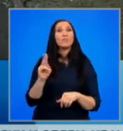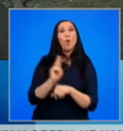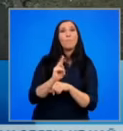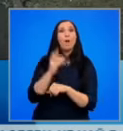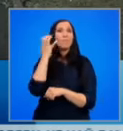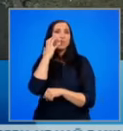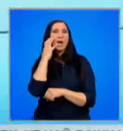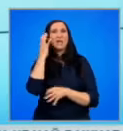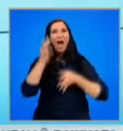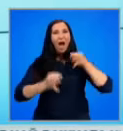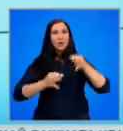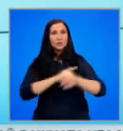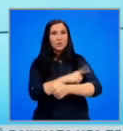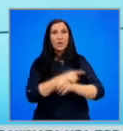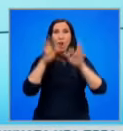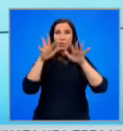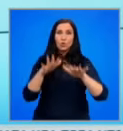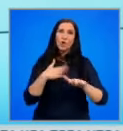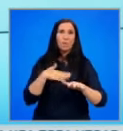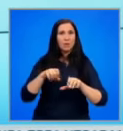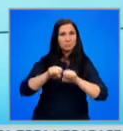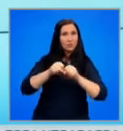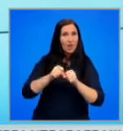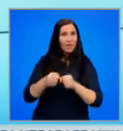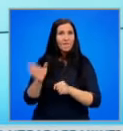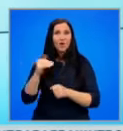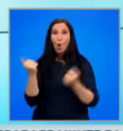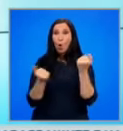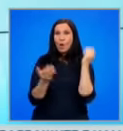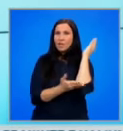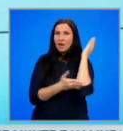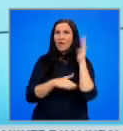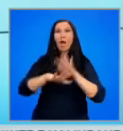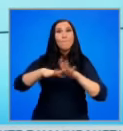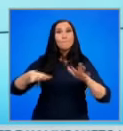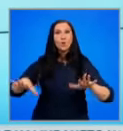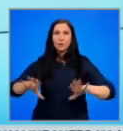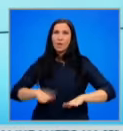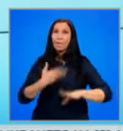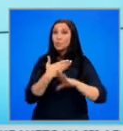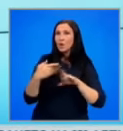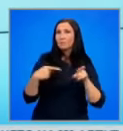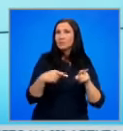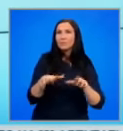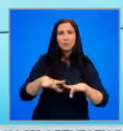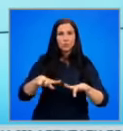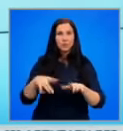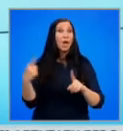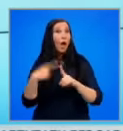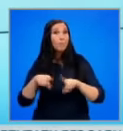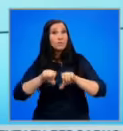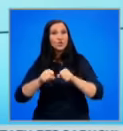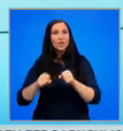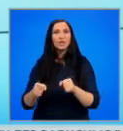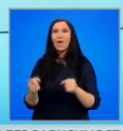Бургас, градушката и силния дъжд са нанесли щети върху автомобили, върху дървета в морската градина. Продължаваме да следим тази ситуация. Сега към щетите